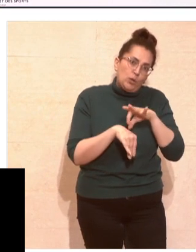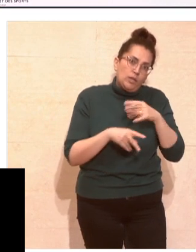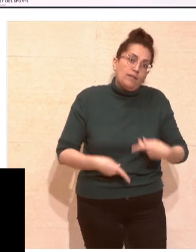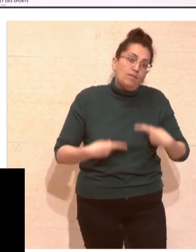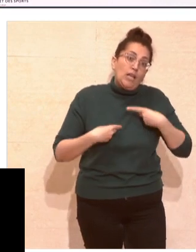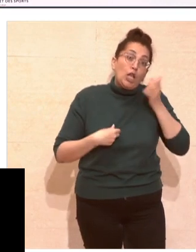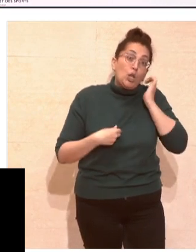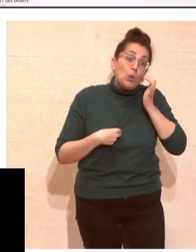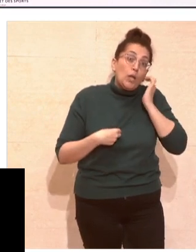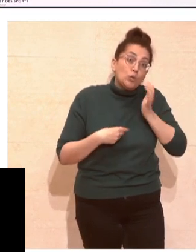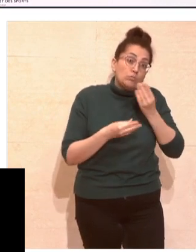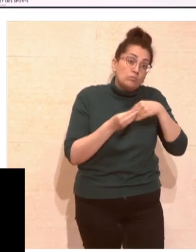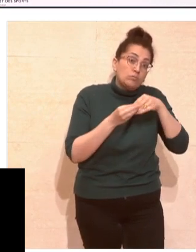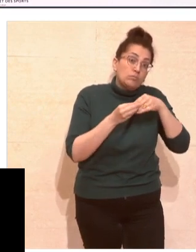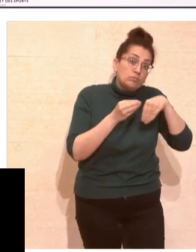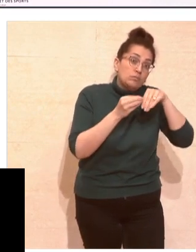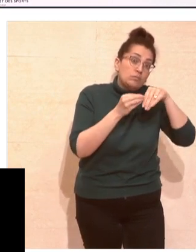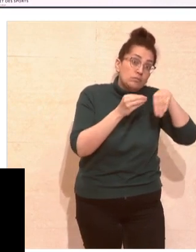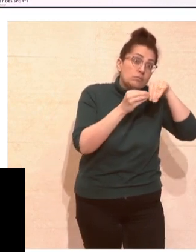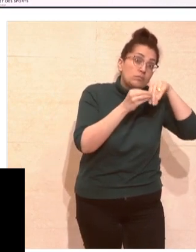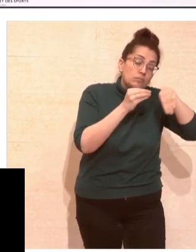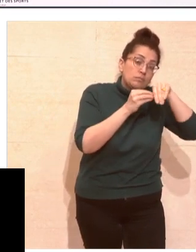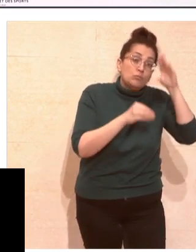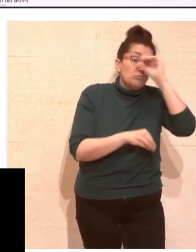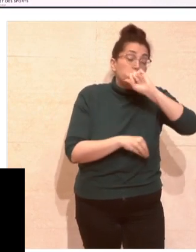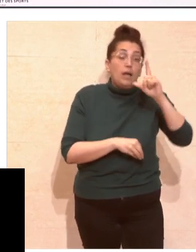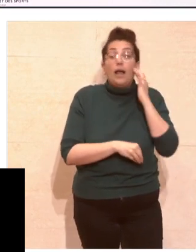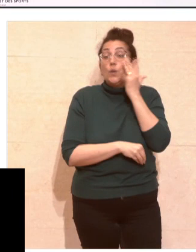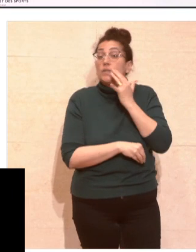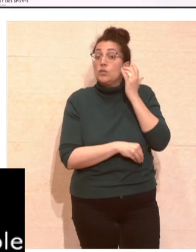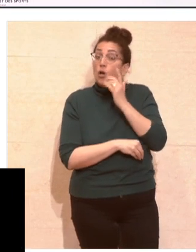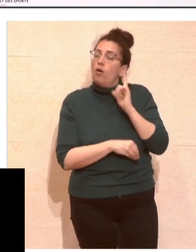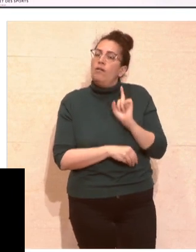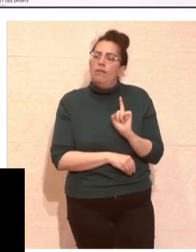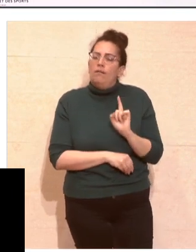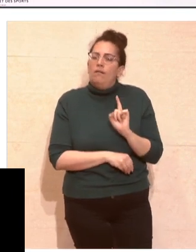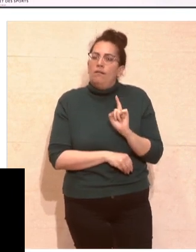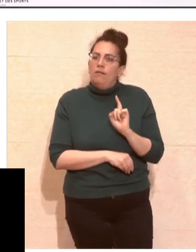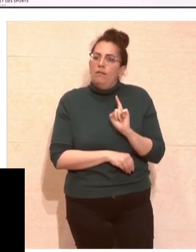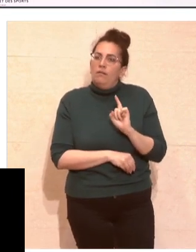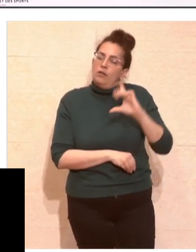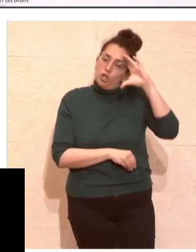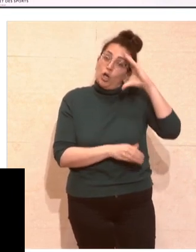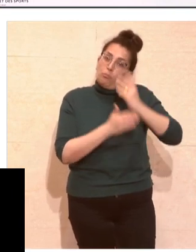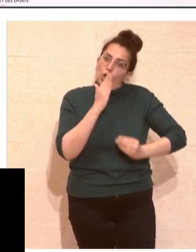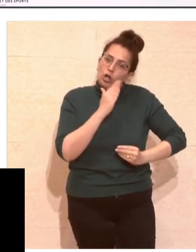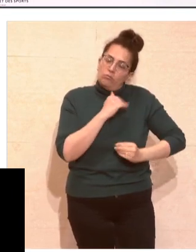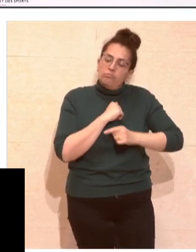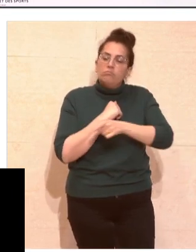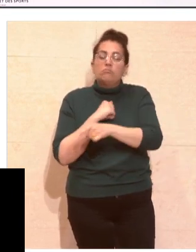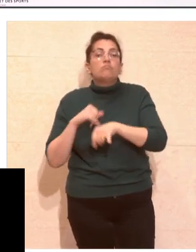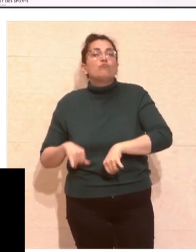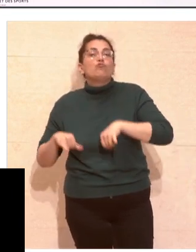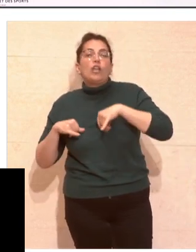quotidien, ça peut être énorme pour des adolescents qui sont en manque de sommeil. On voit que c'est surtout présent chez les plus âgés. On pense que chez les plus jeunes, comme il y a toujours la